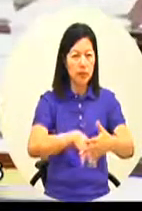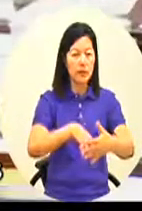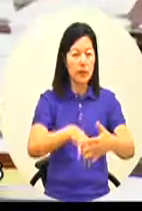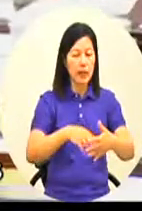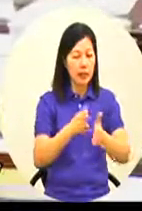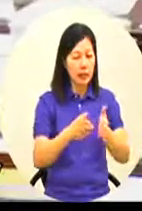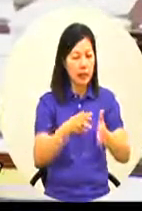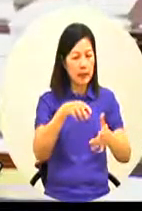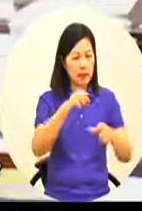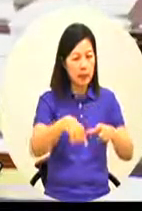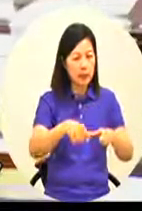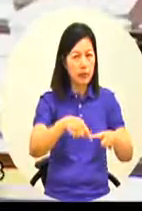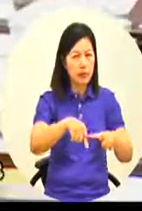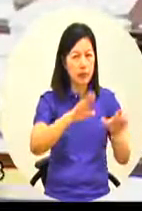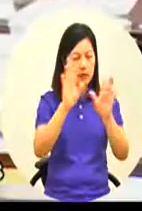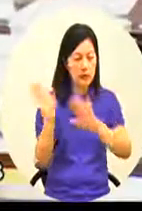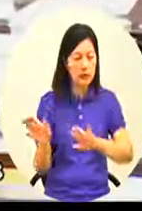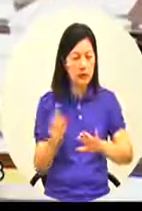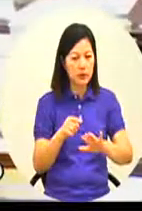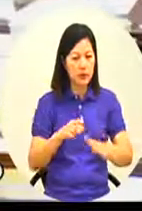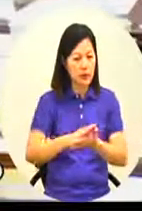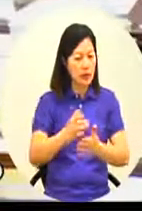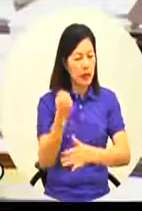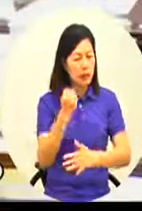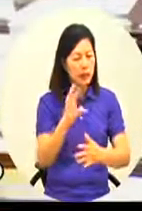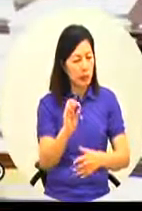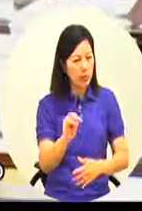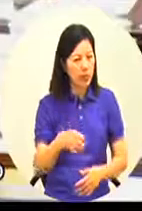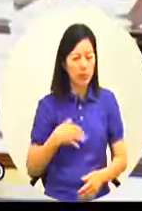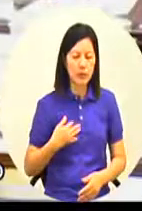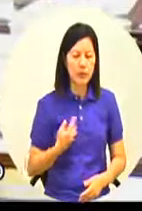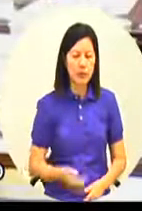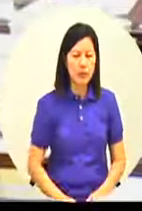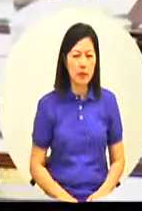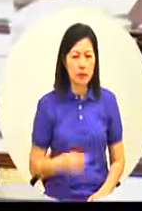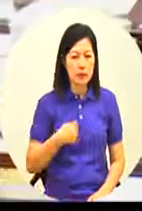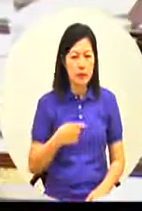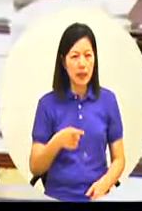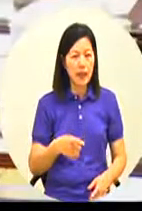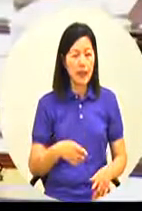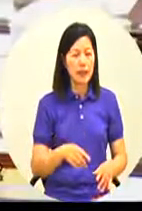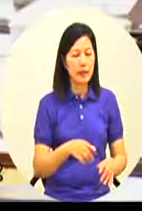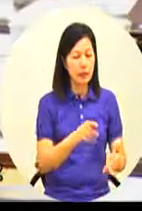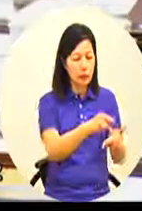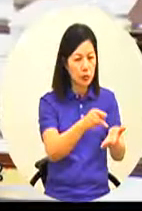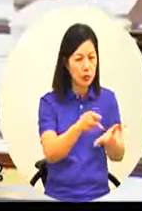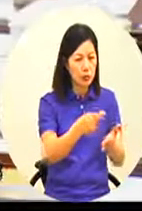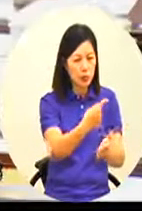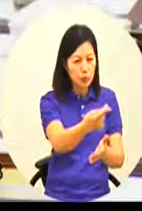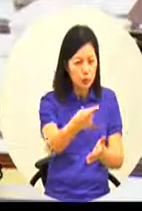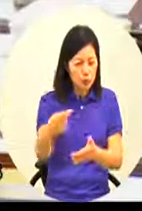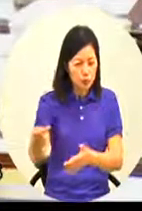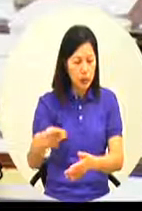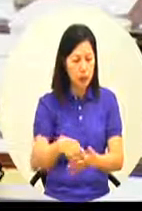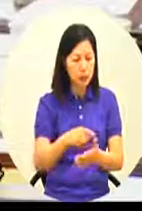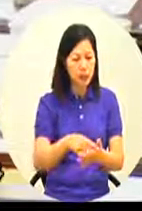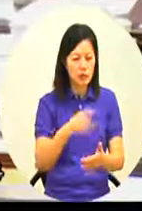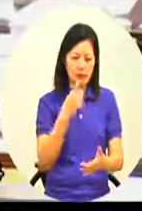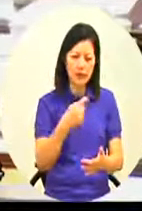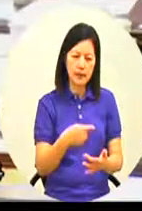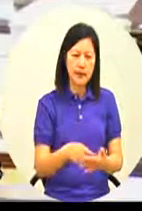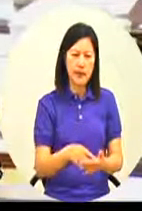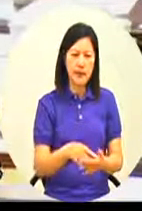是，我不晓得它有没有一些压力，所以它对于一些厂房的出租是稍微有点草率的一点啦，那